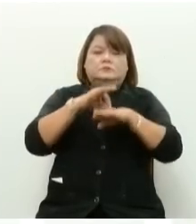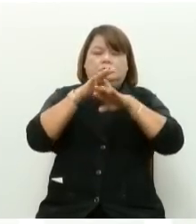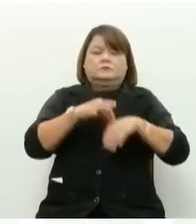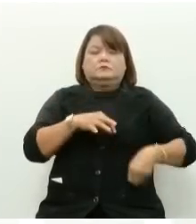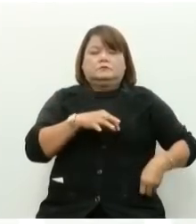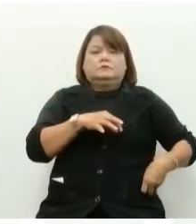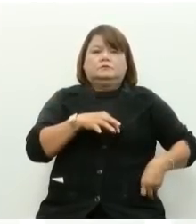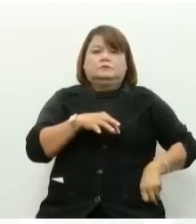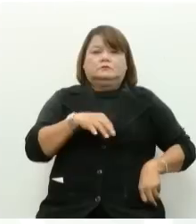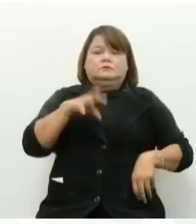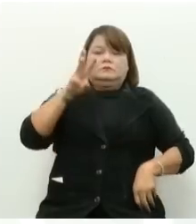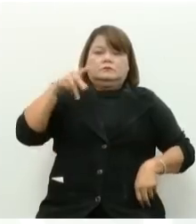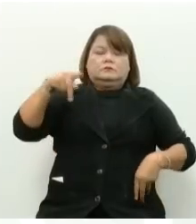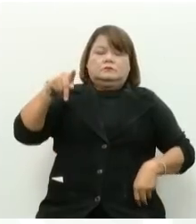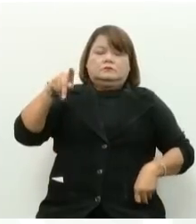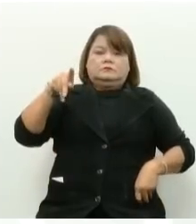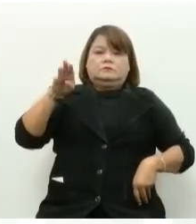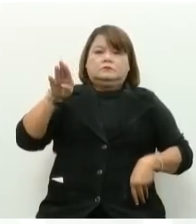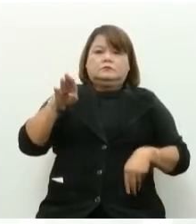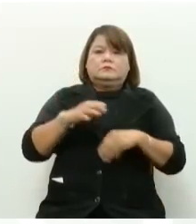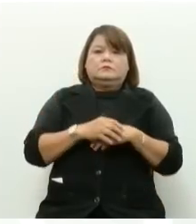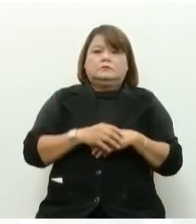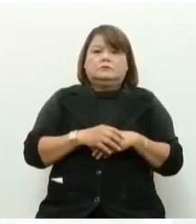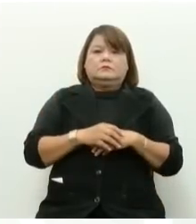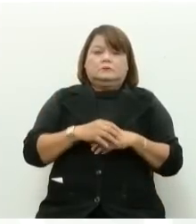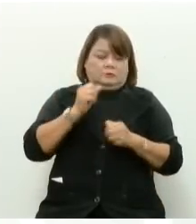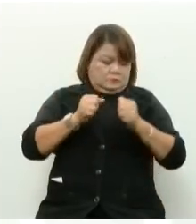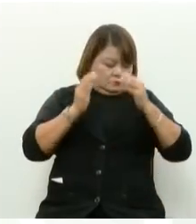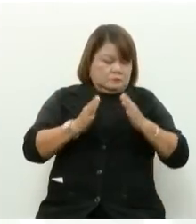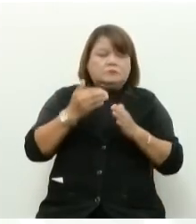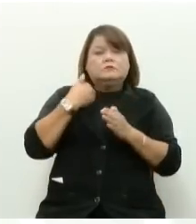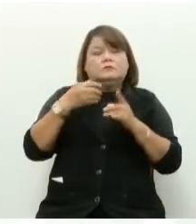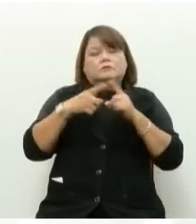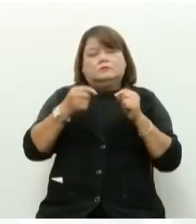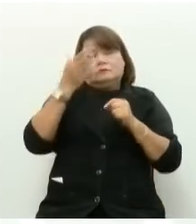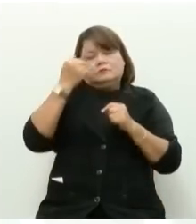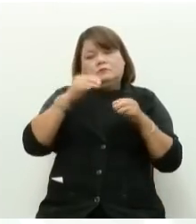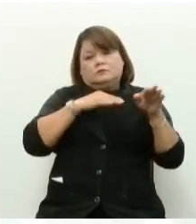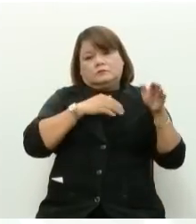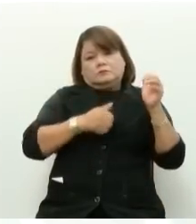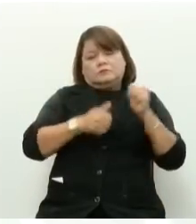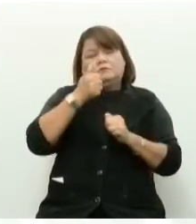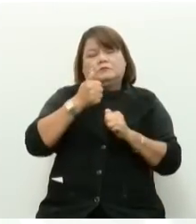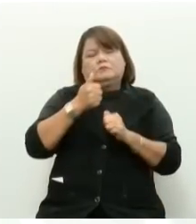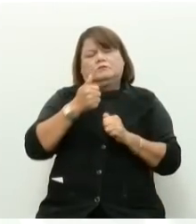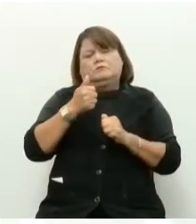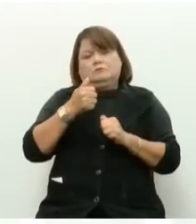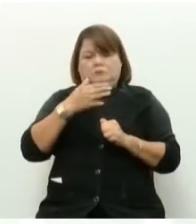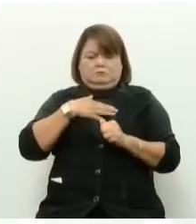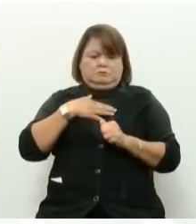ะทุกท่านนะเพราะว่าอยากจะรู้ว่าประเด็นไหนทำไมเราถึงผ่านเราพร้อมมากๆแต่ทำไมเรายัง